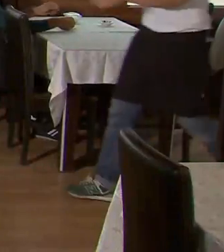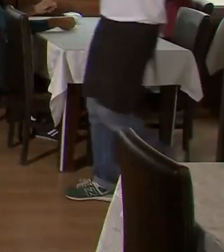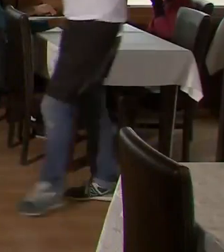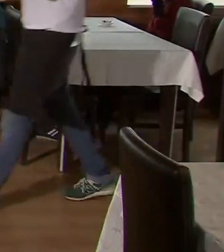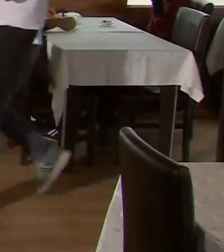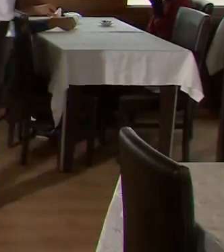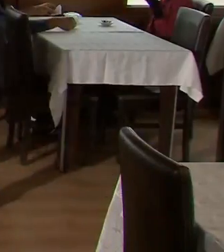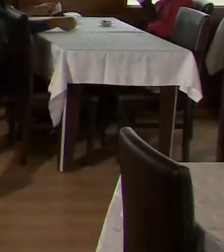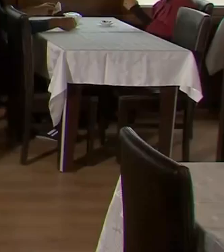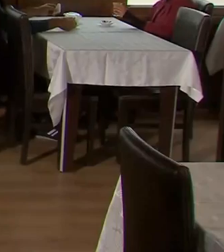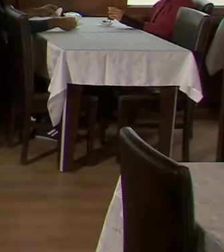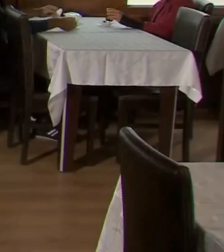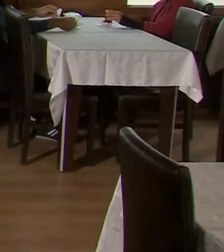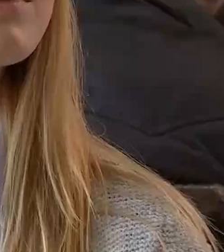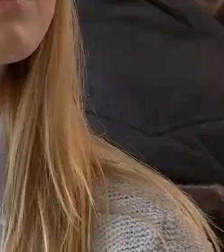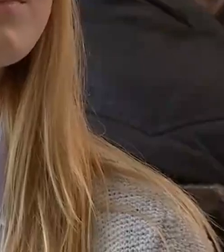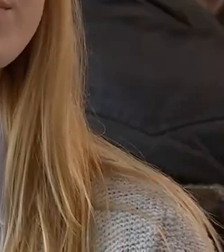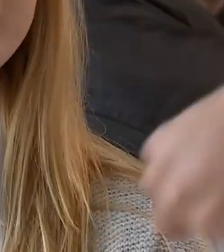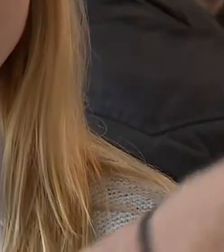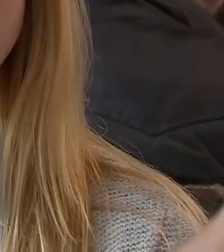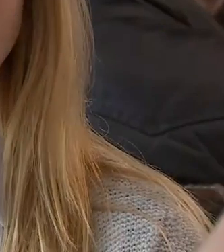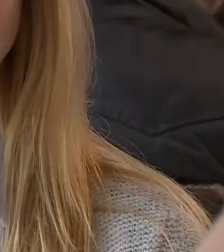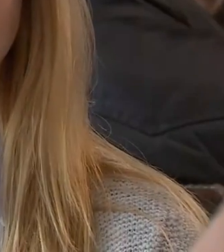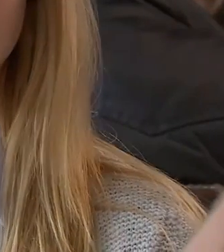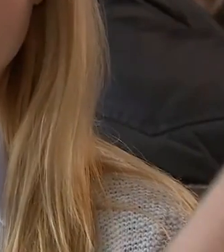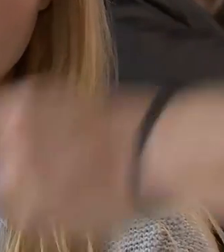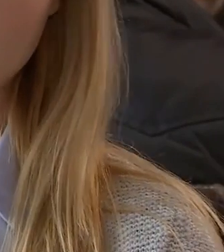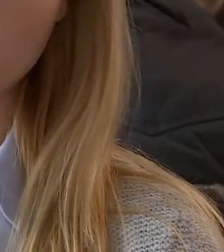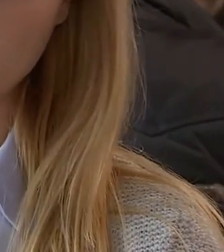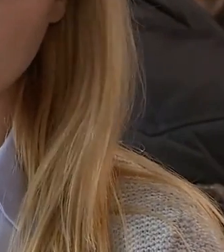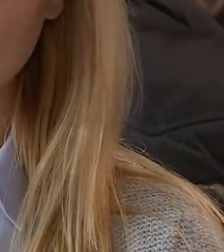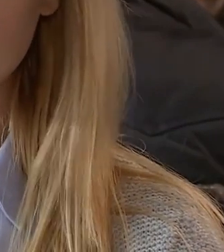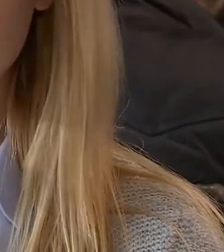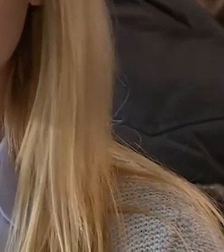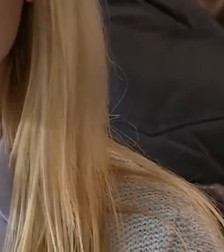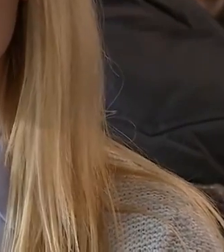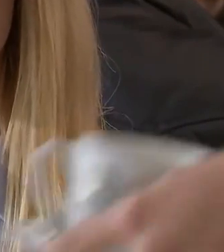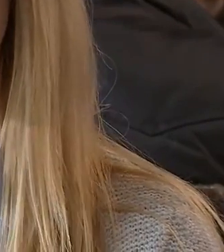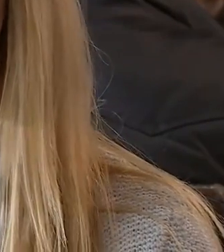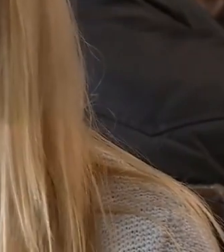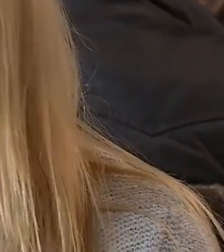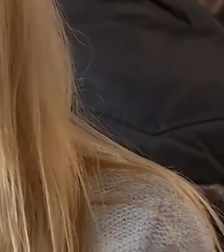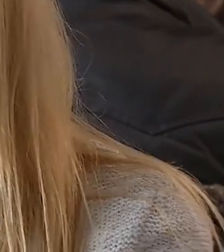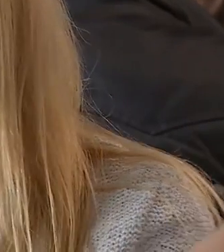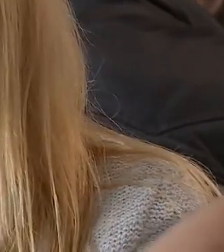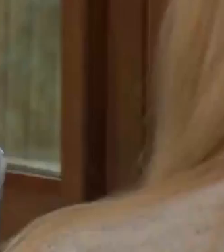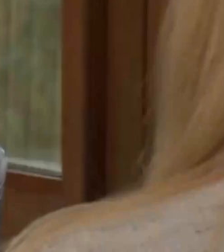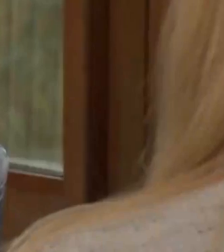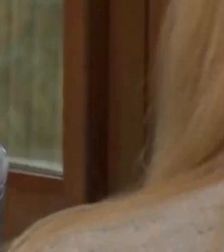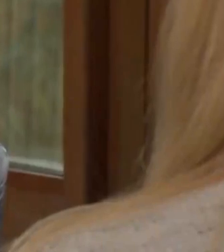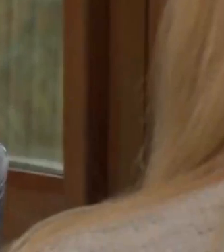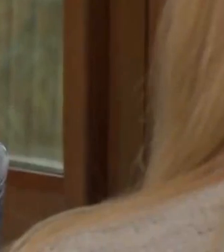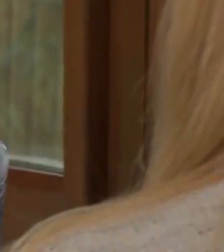Funda ile Yasemin Boğaz'a tepeden bakan kapalı bir kafedeler. Garson içeceklerini bırakıyor masaya. İki genç kız da